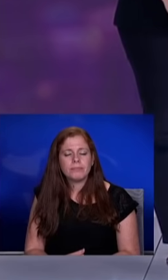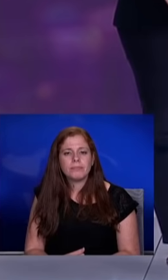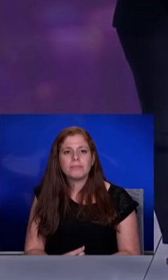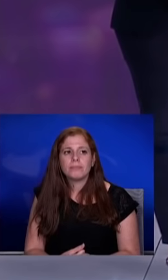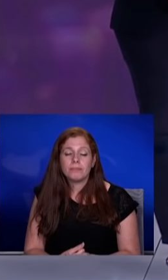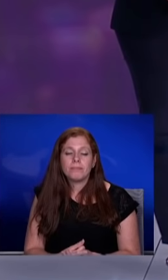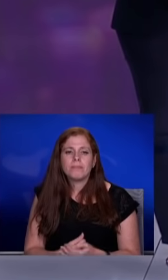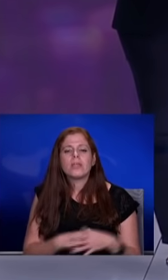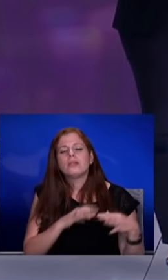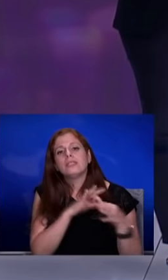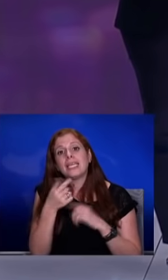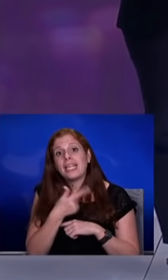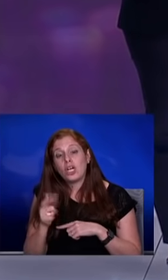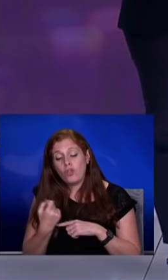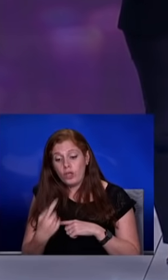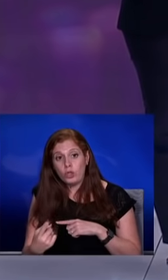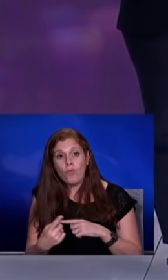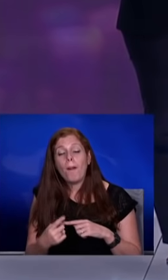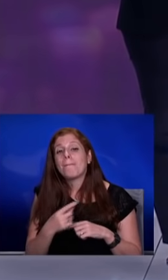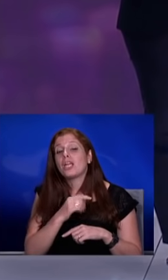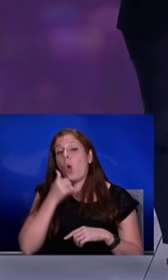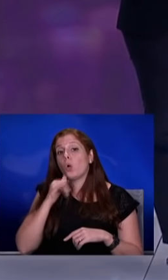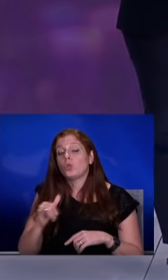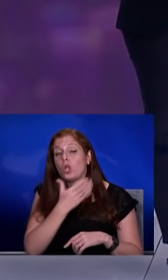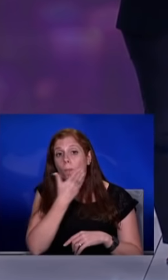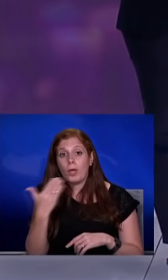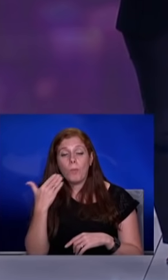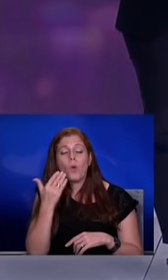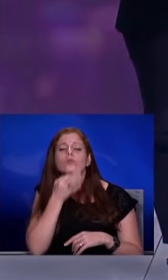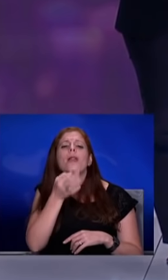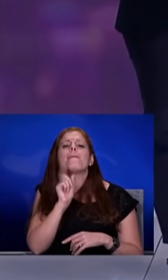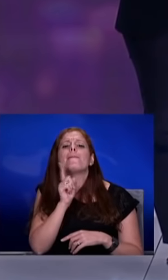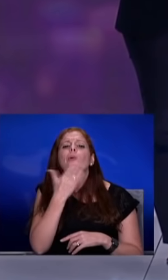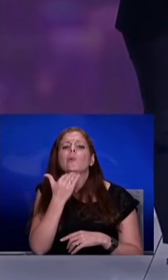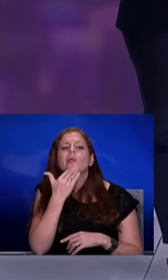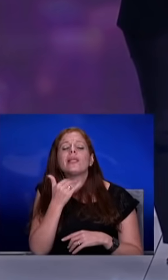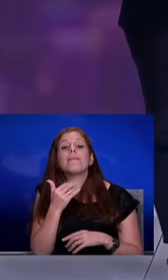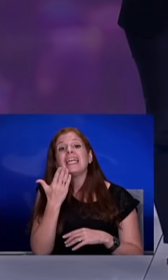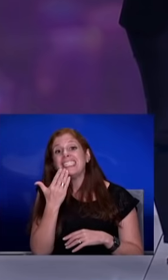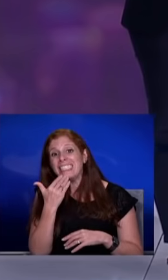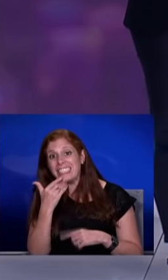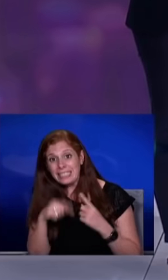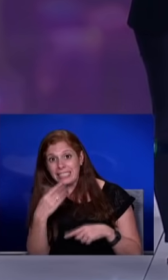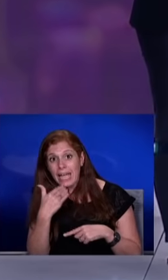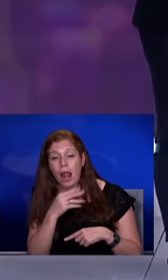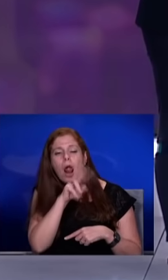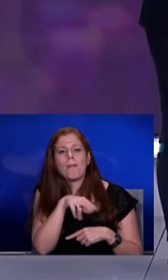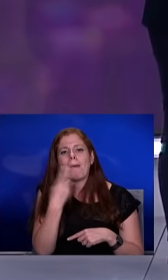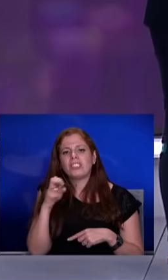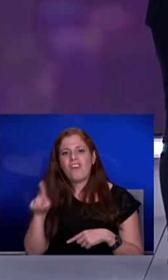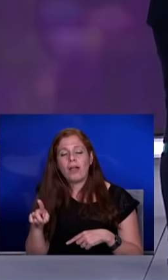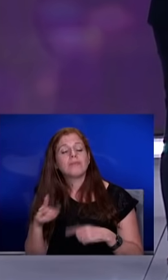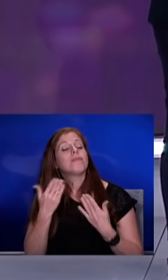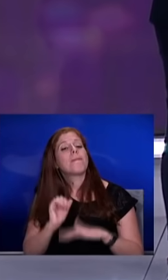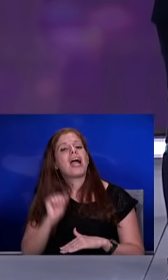הכתבות שלנו השבוע בין ראש השנה לכיפור שואלת מי הוא יהודי בישראל 2021. בפרק הראשון פרשננו יאיר